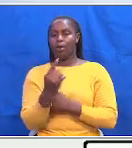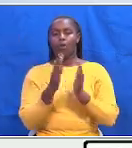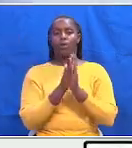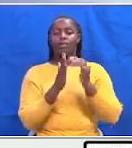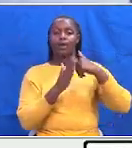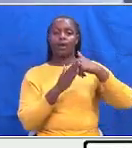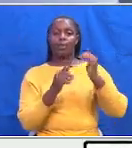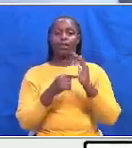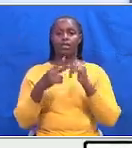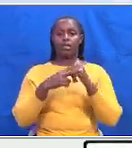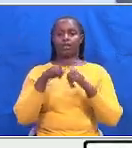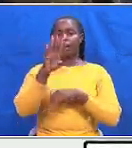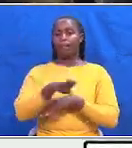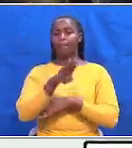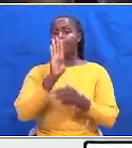9.7 billion.